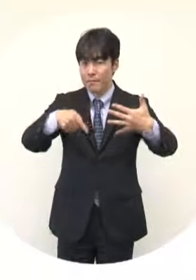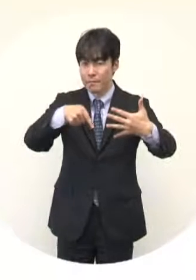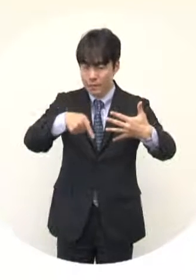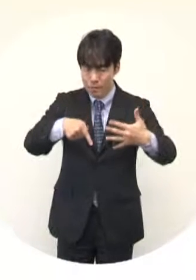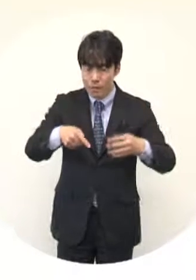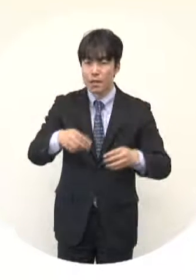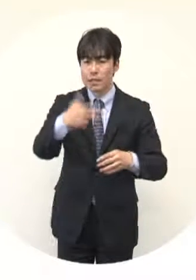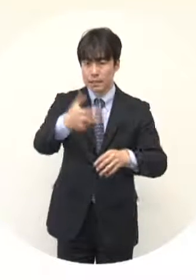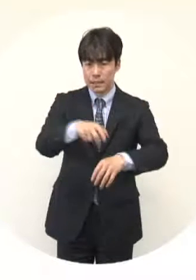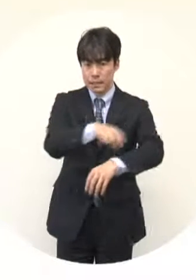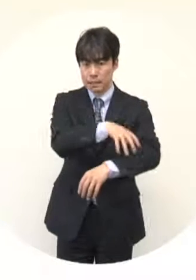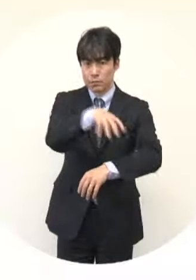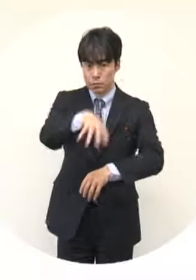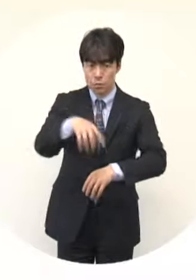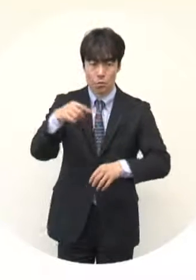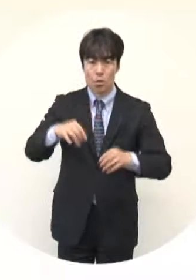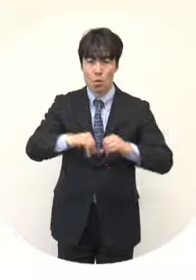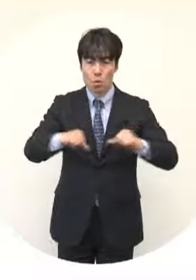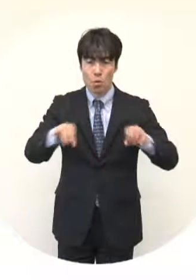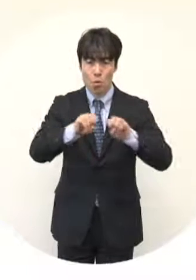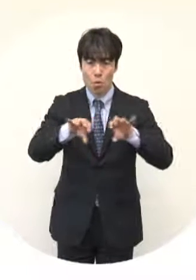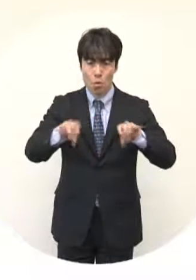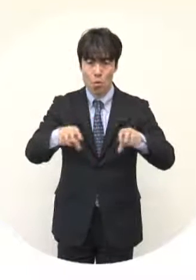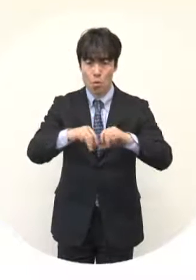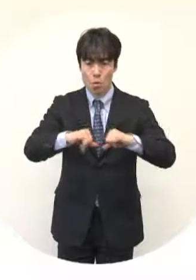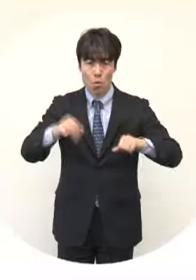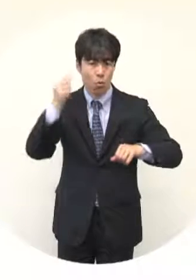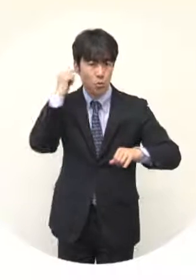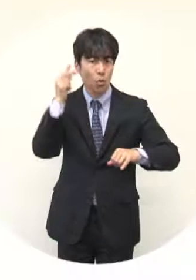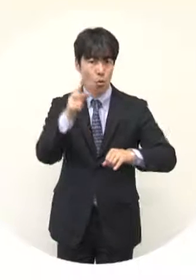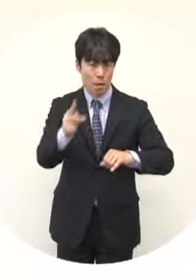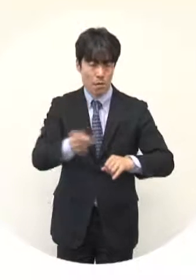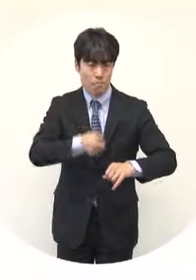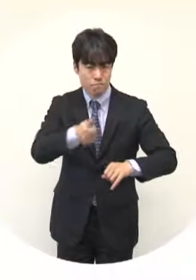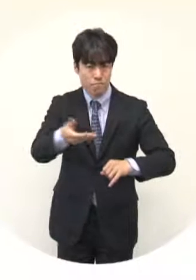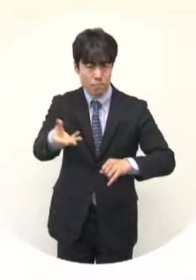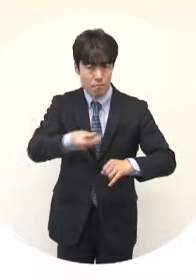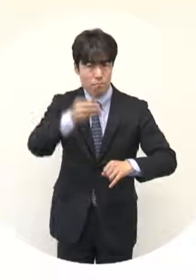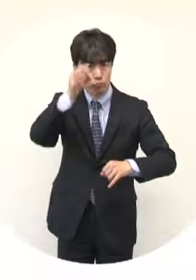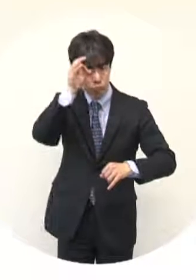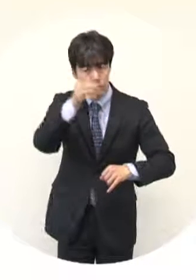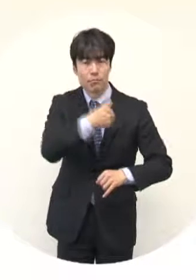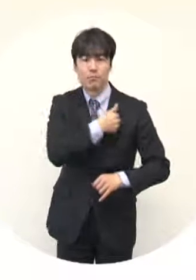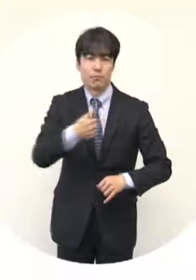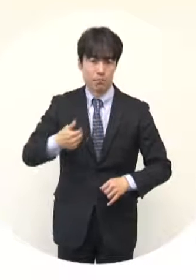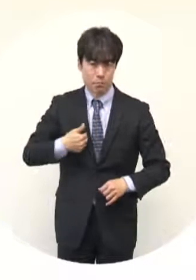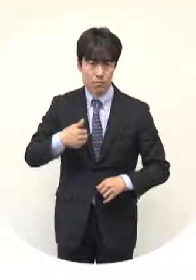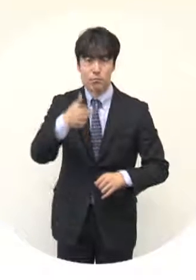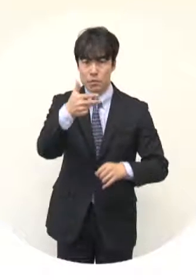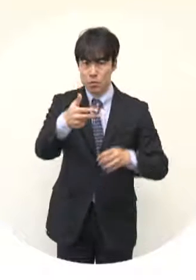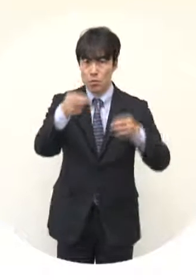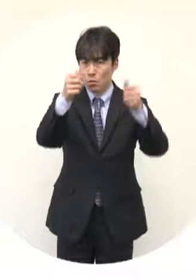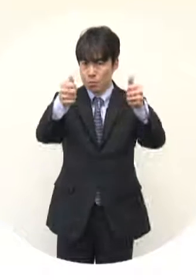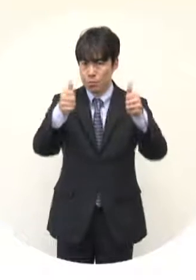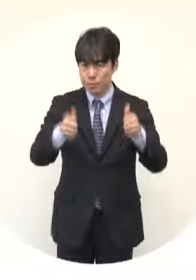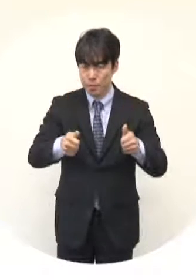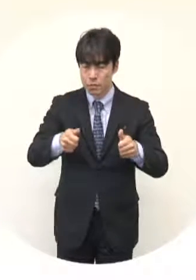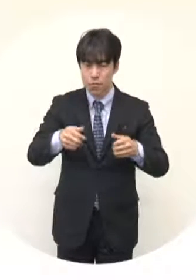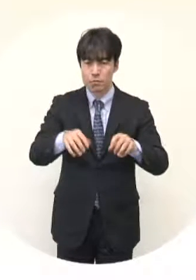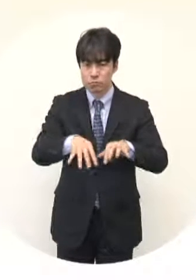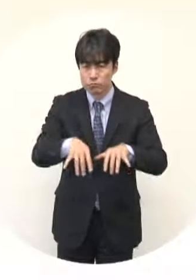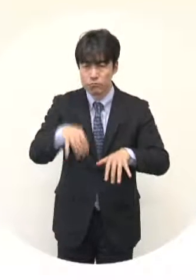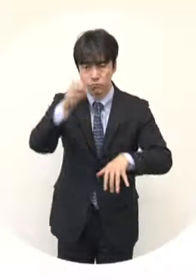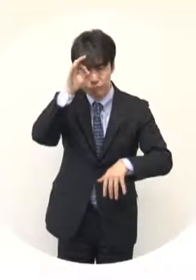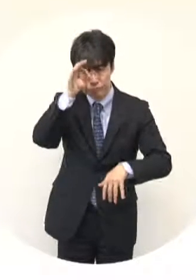いき越谷の映像は広報広聴課で貸し出ししています。また市のホームページからもご覧いただけます。